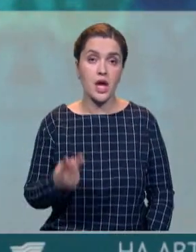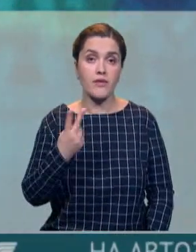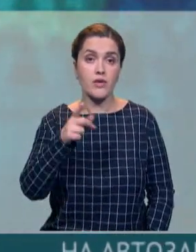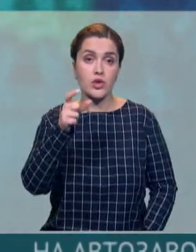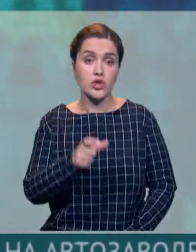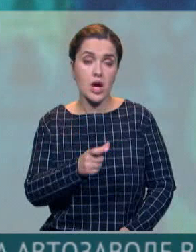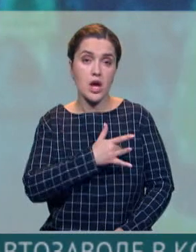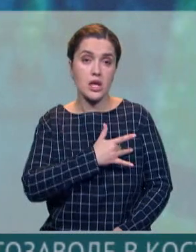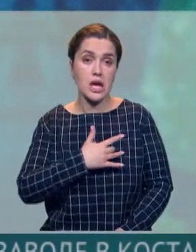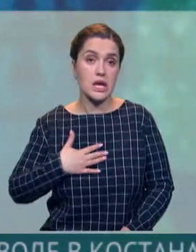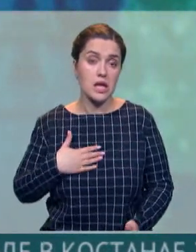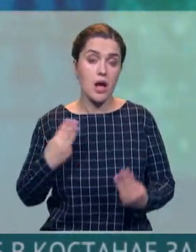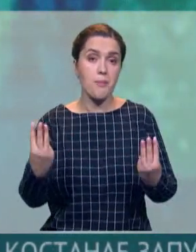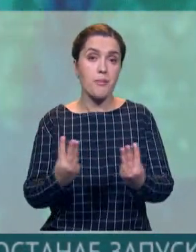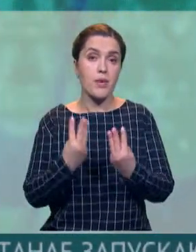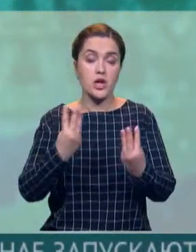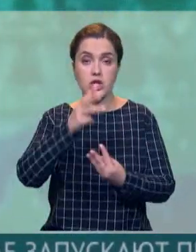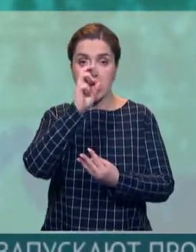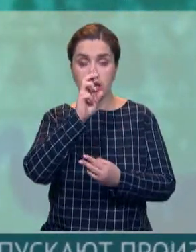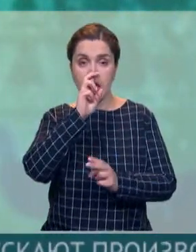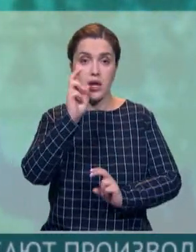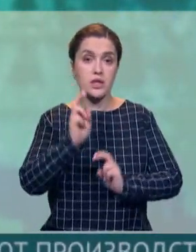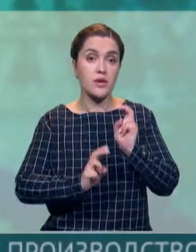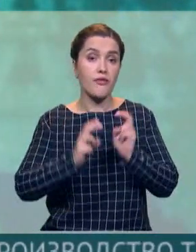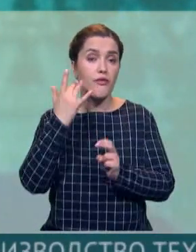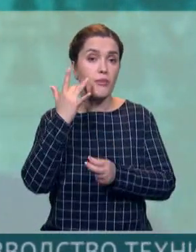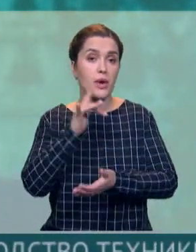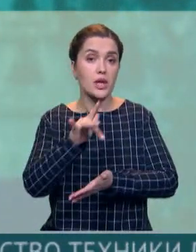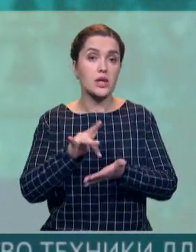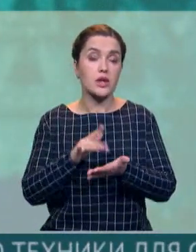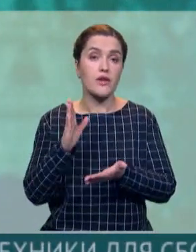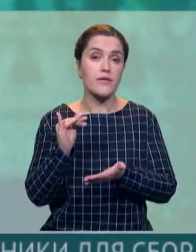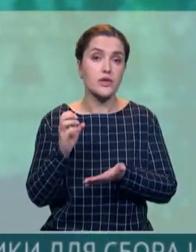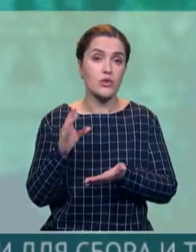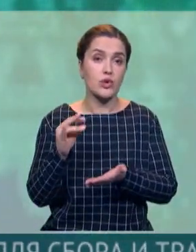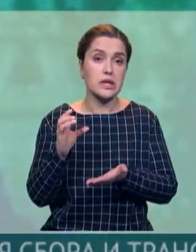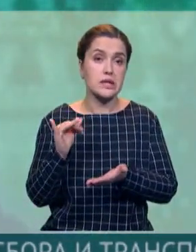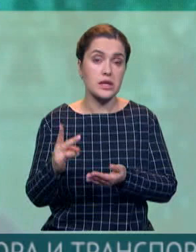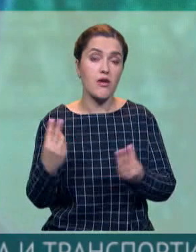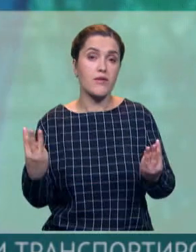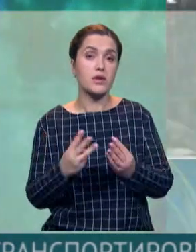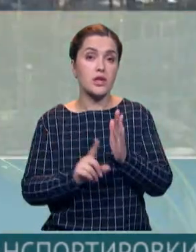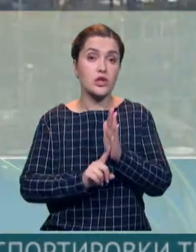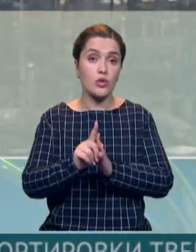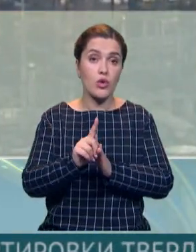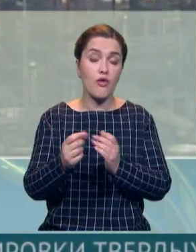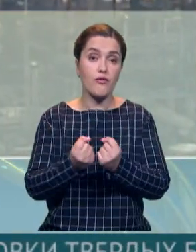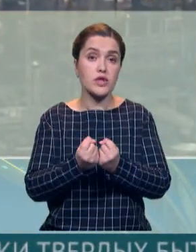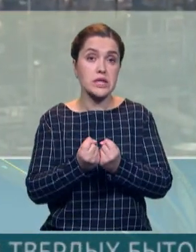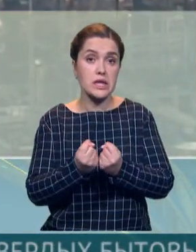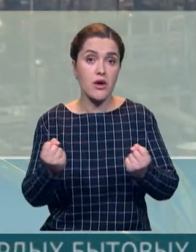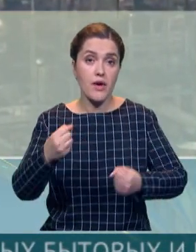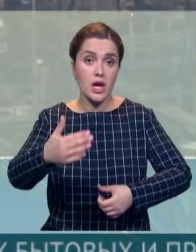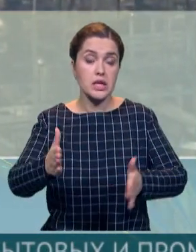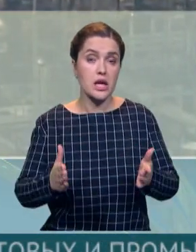20 человек получили ранения в результате пожара на нефтеперерабатывающем заводе в американском штате Висконсин. Возгорание началось после